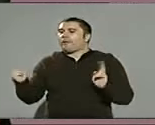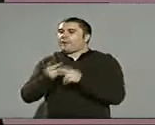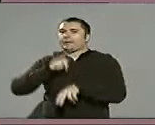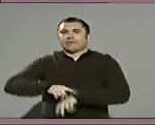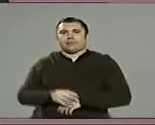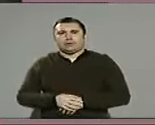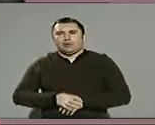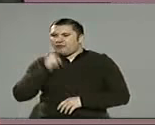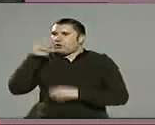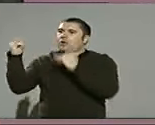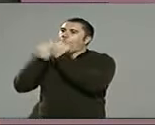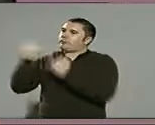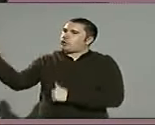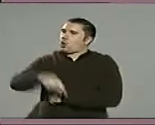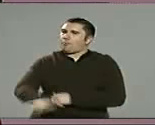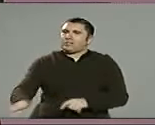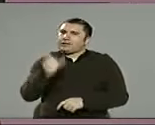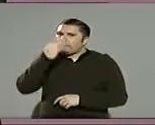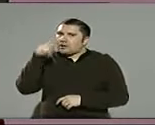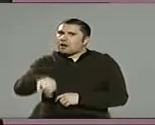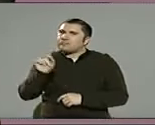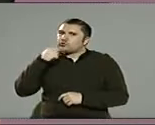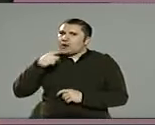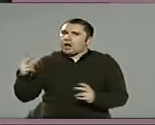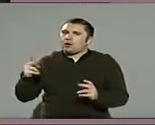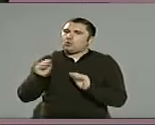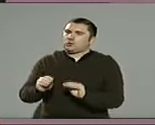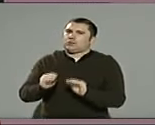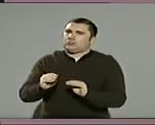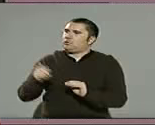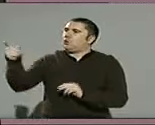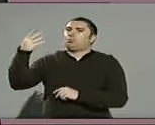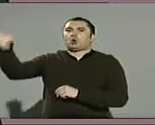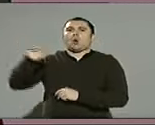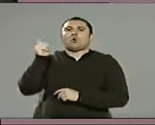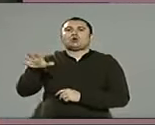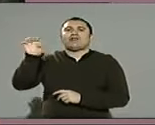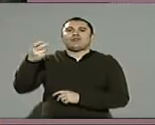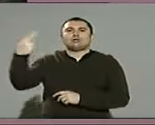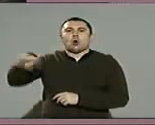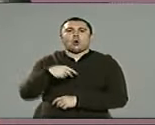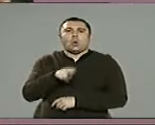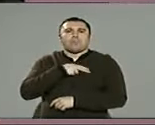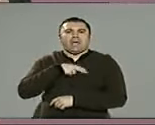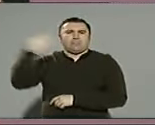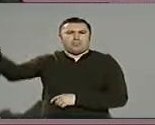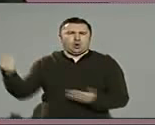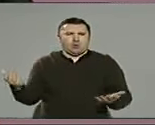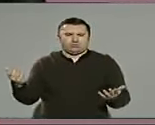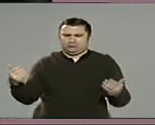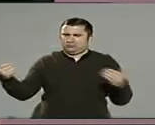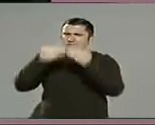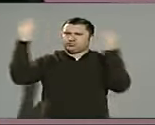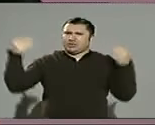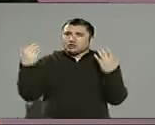zum Sprachunterricht in die Kindergärten schicken, dafür mit 150 Euro im Monat auch noch einen Anreiz bieten? Wer so Politik